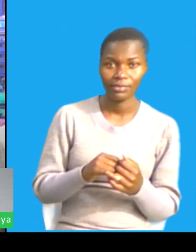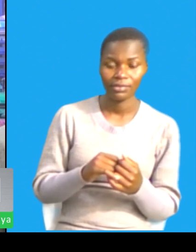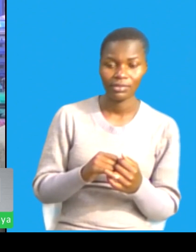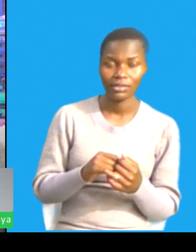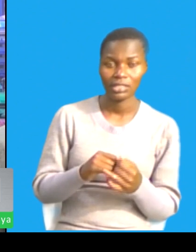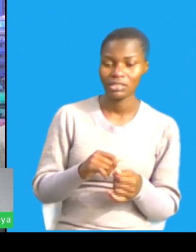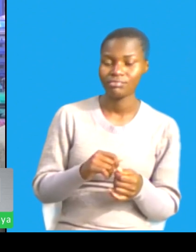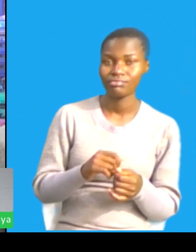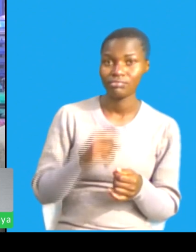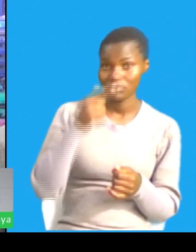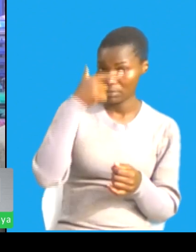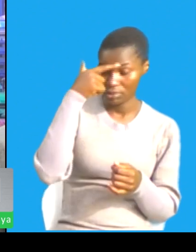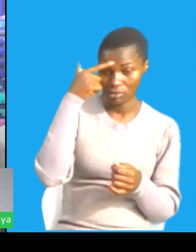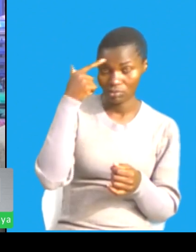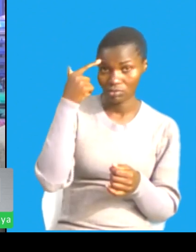is because